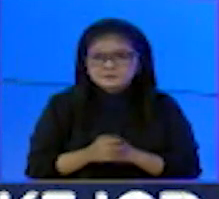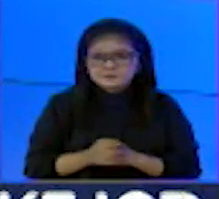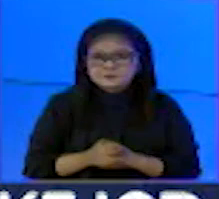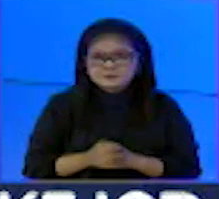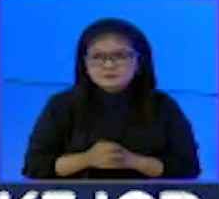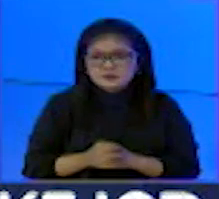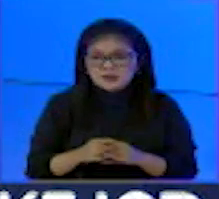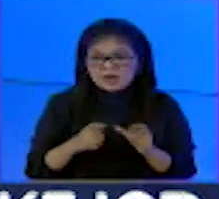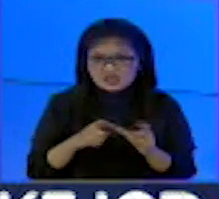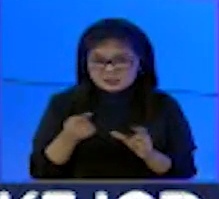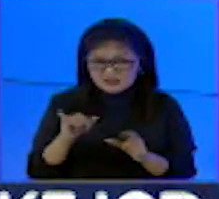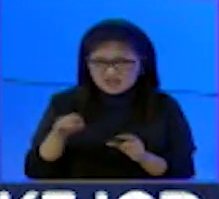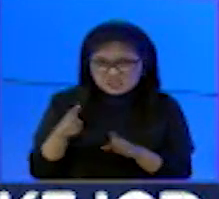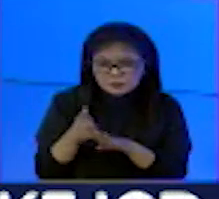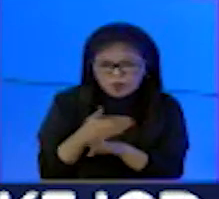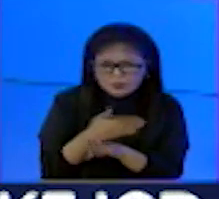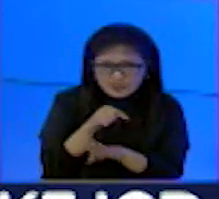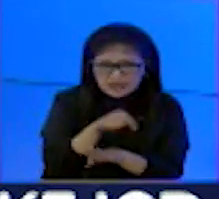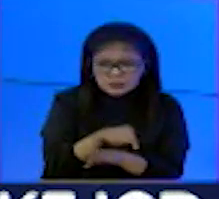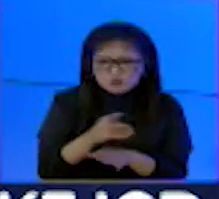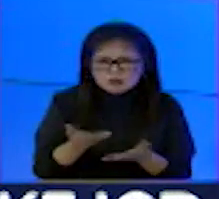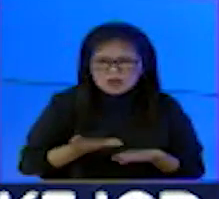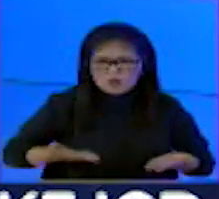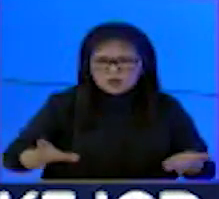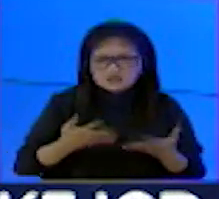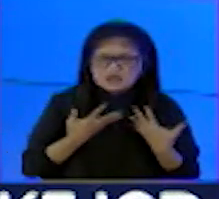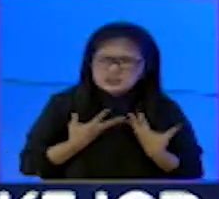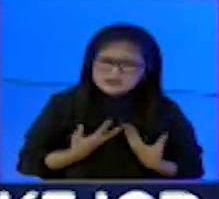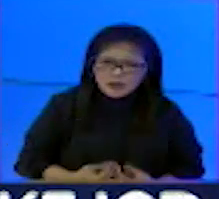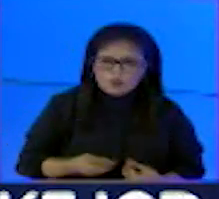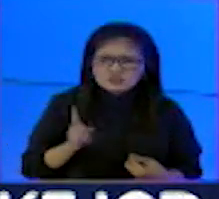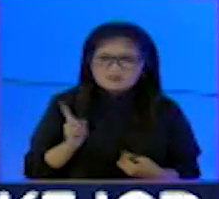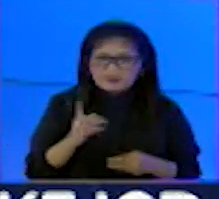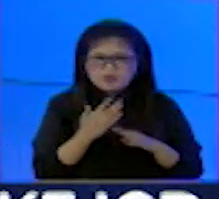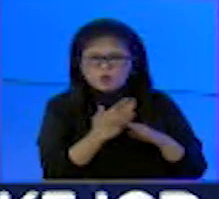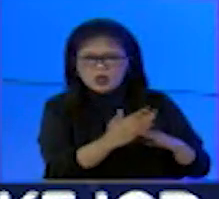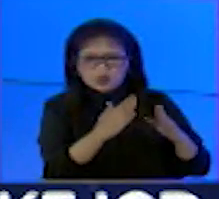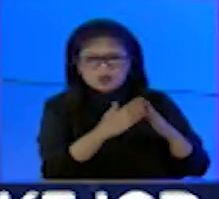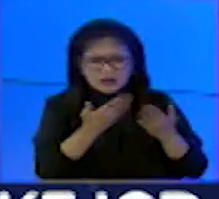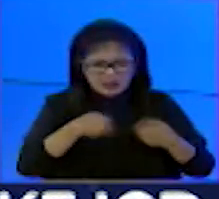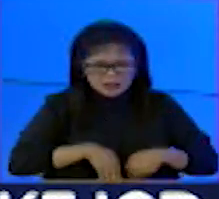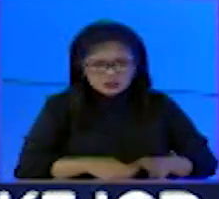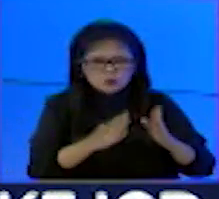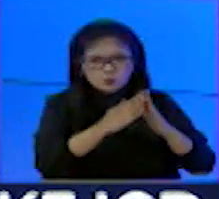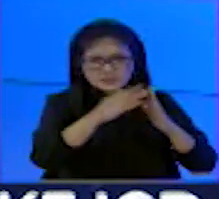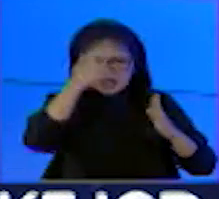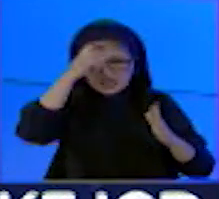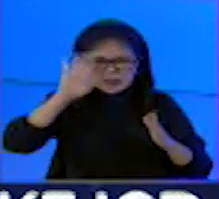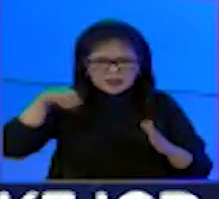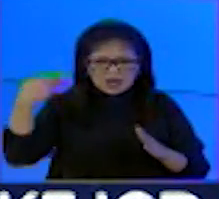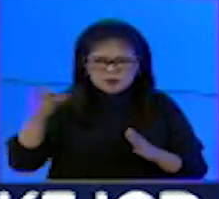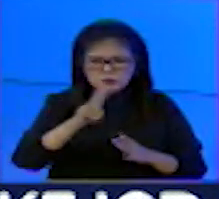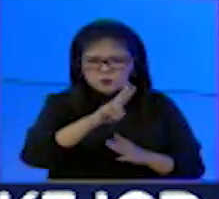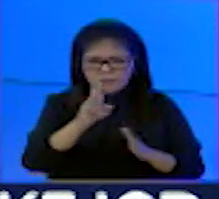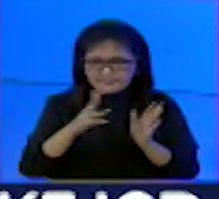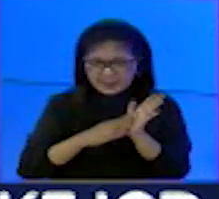Sri sebelumnya sempat mengalami kejadian tak menyenangkan karena diduga ditolak bersalin di rumah sakit. Bermula saat Sabtu 2 Mei, Sri mulai menunjukkan